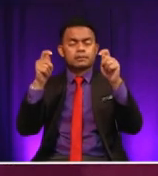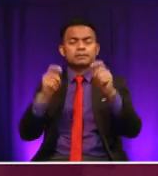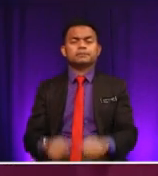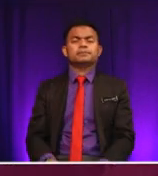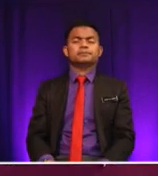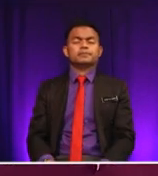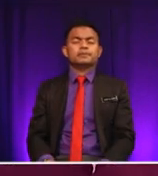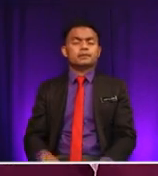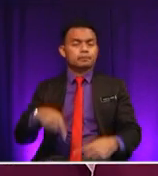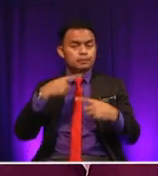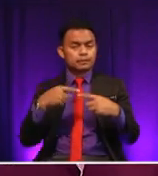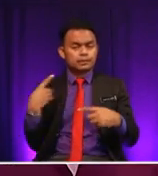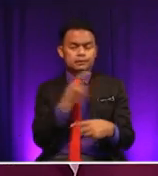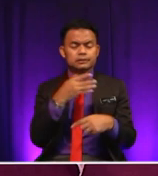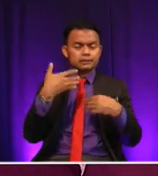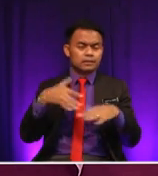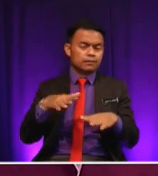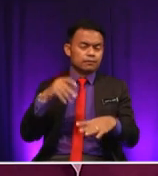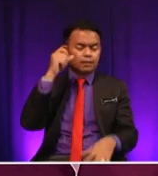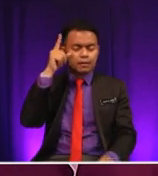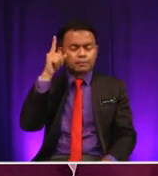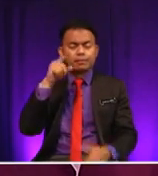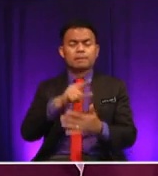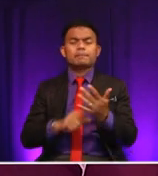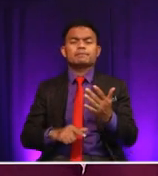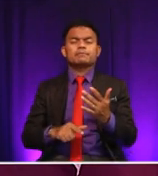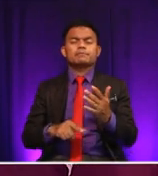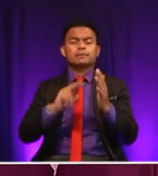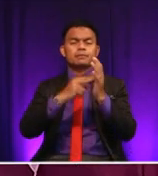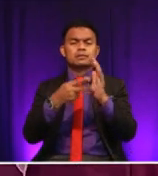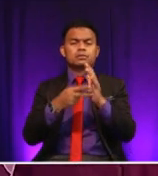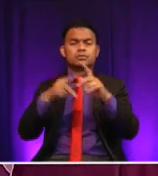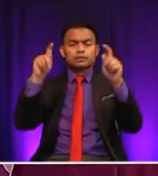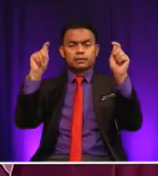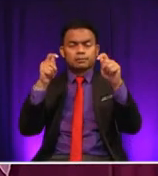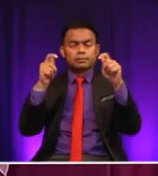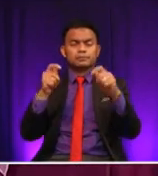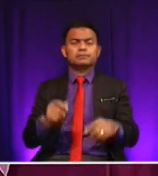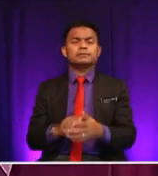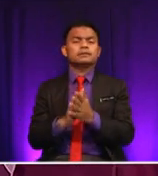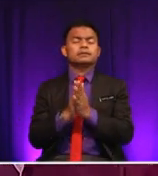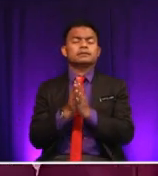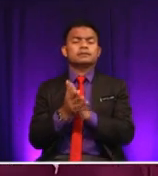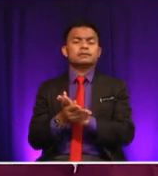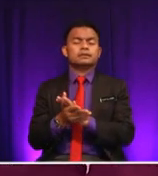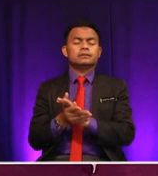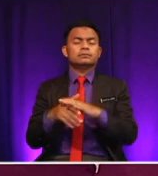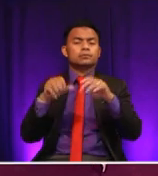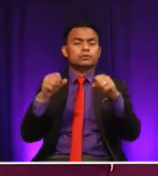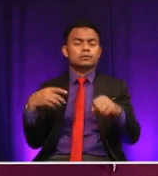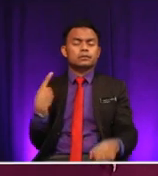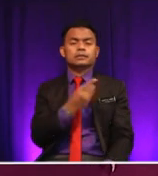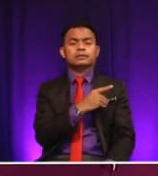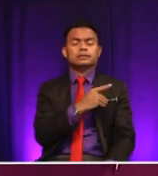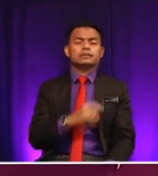barulah kita keluarkan kita udah kaji maksud seketika tadi maka kita beli buat apakah tema yang terdapat dalam